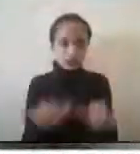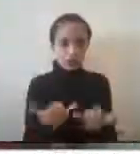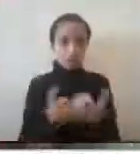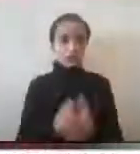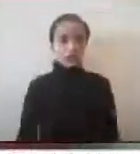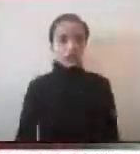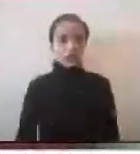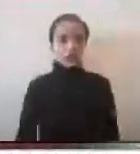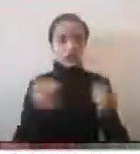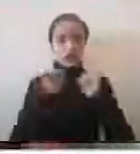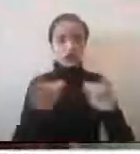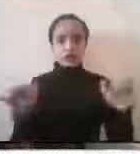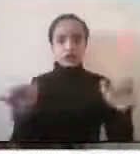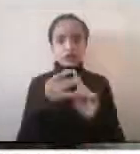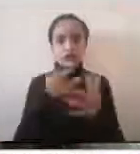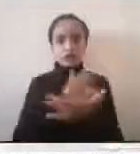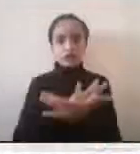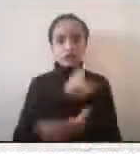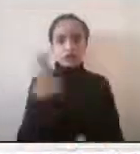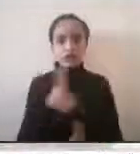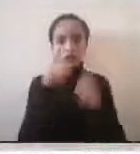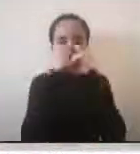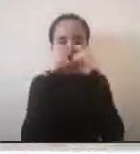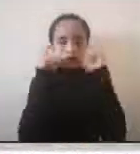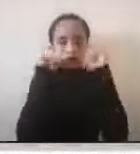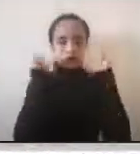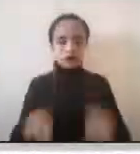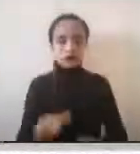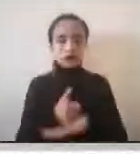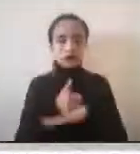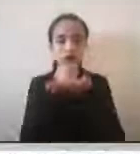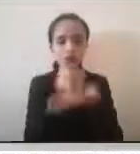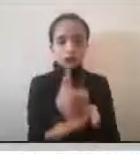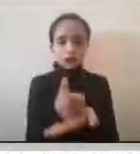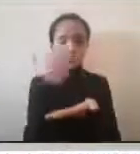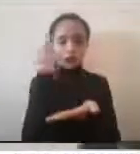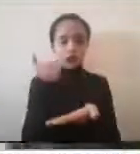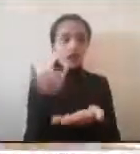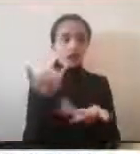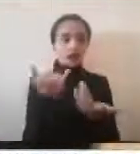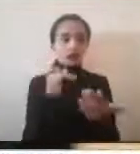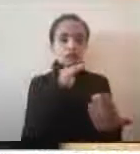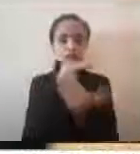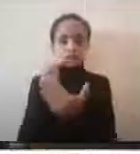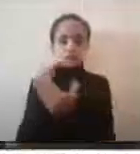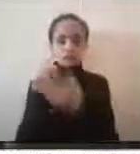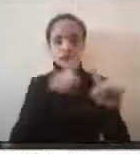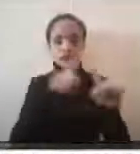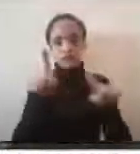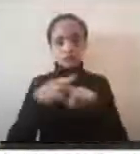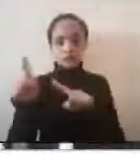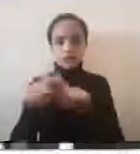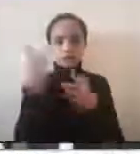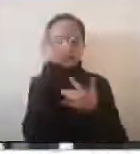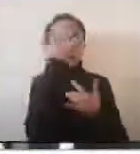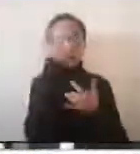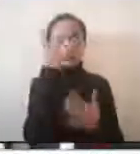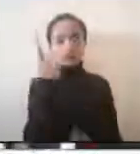ang pagsusuot ng face mask ay makakatulong sa pag-iwas dito at ibang mga sakit. Narito naman ang kanyang naging payag.